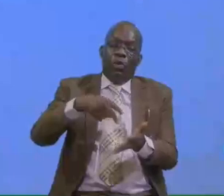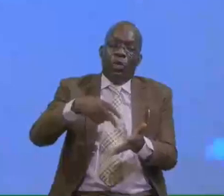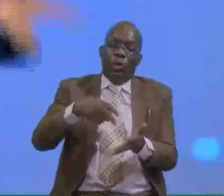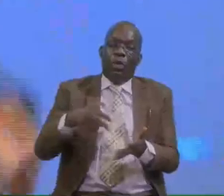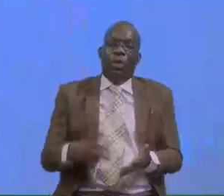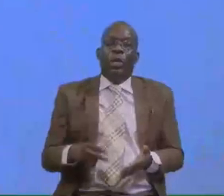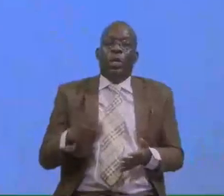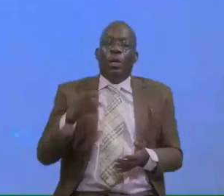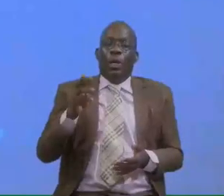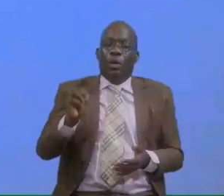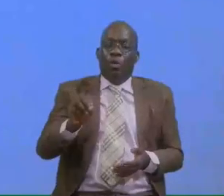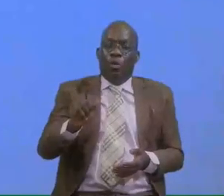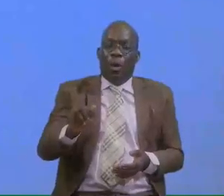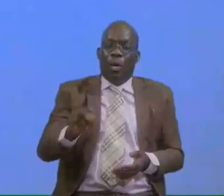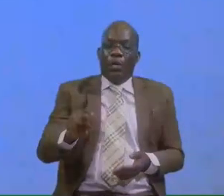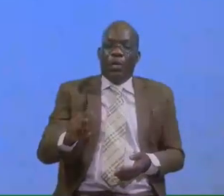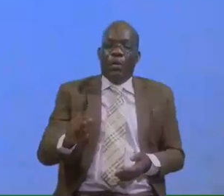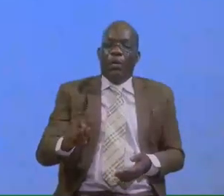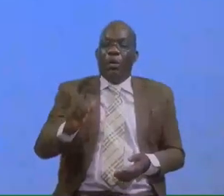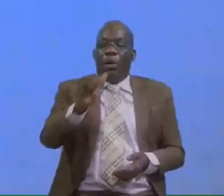Quand vous lisez Luc, Matthieu, Jean,